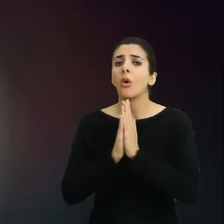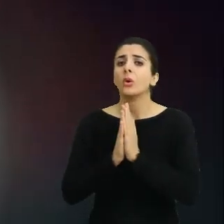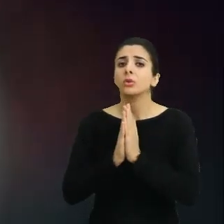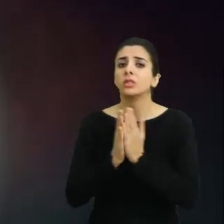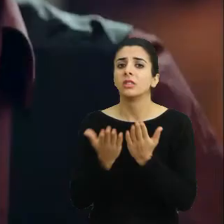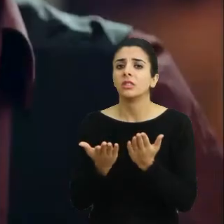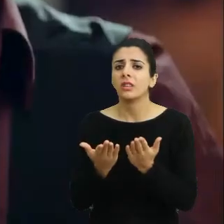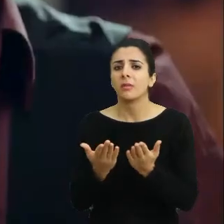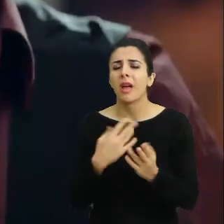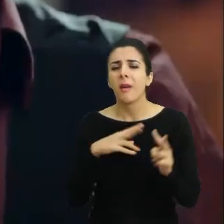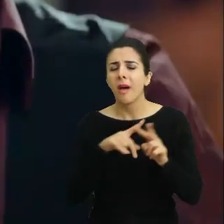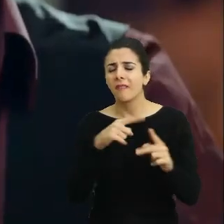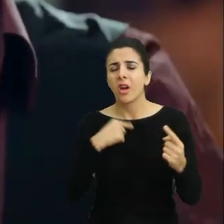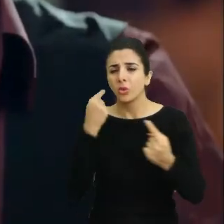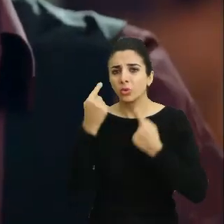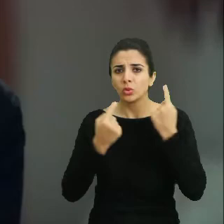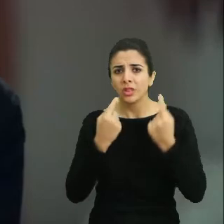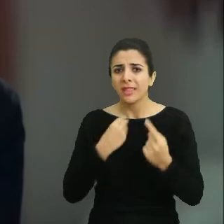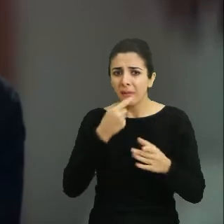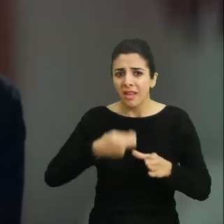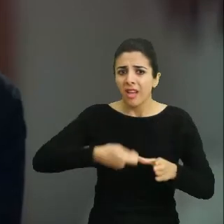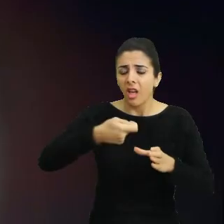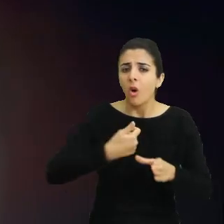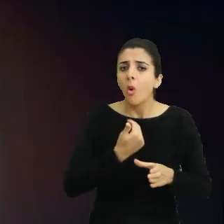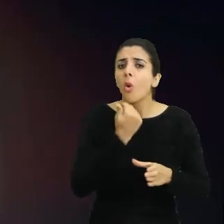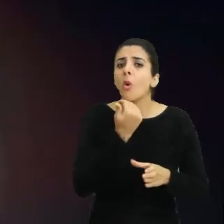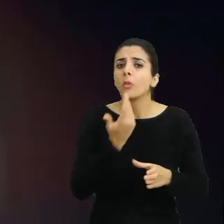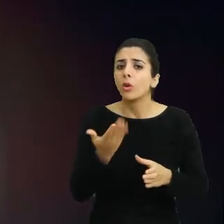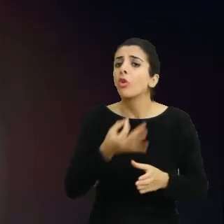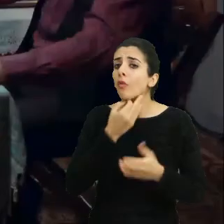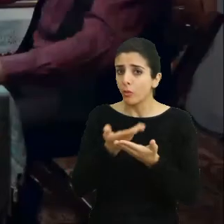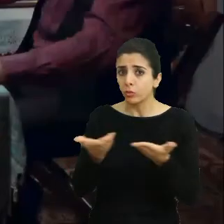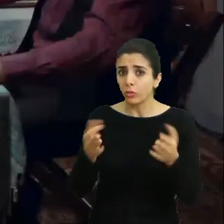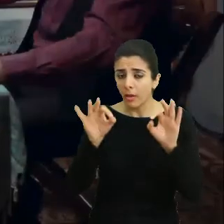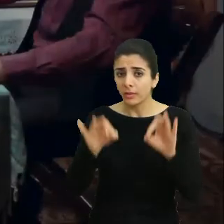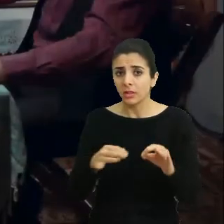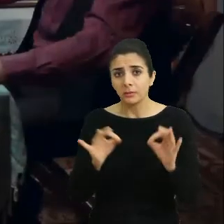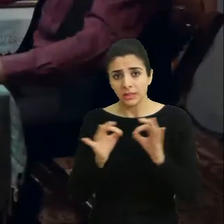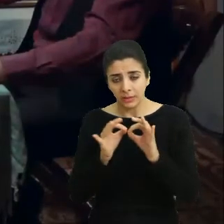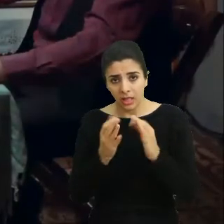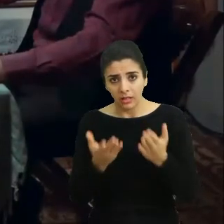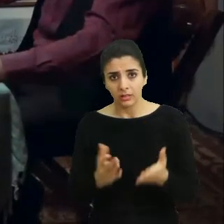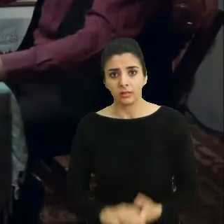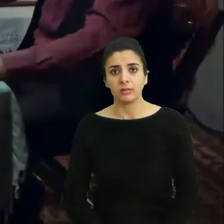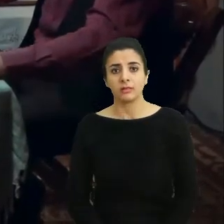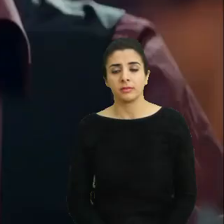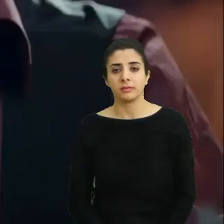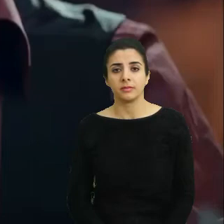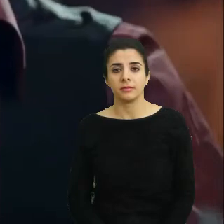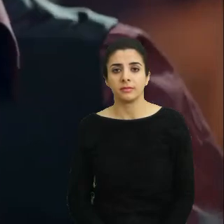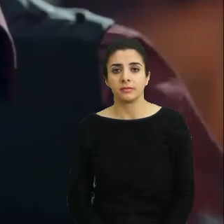Affedersiniz. Aklım Merve'de kaldı. İki kaşık çorba içiremedim. Buyurun lütfen. Bismillahirrahmanirrahim.